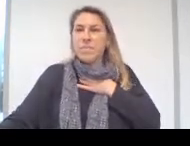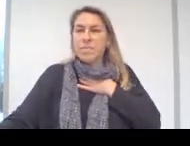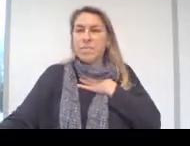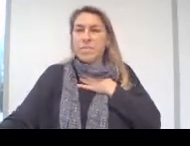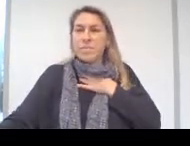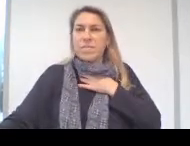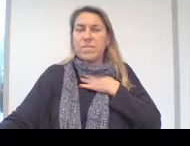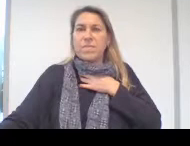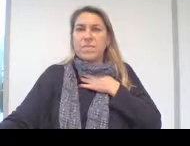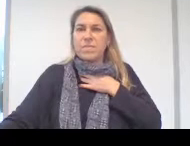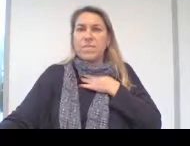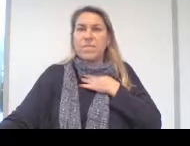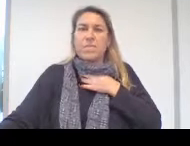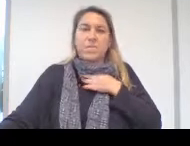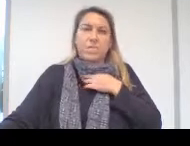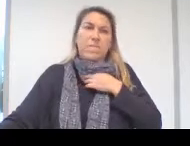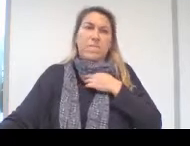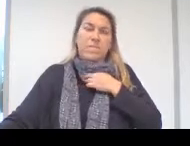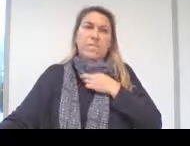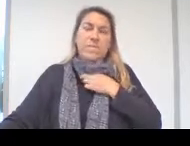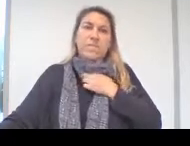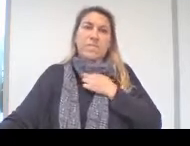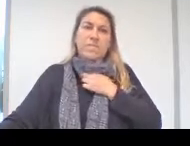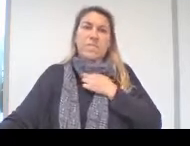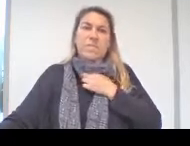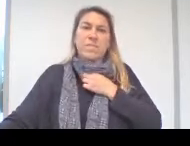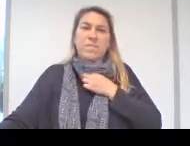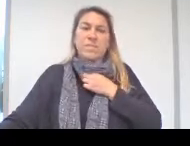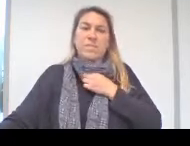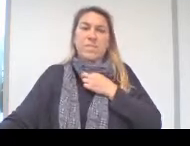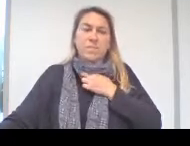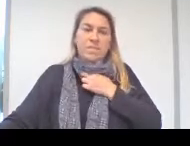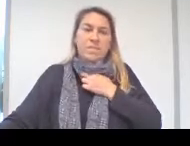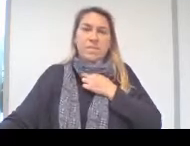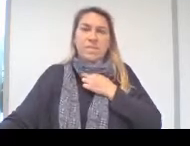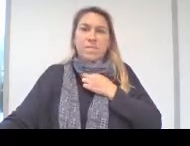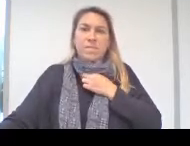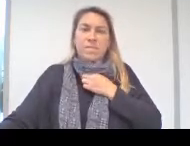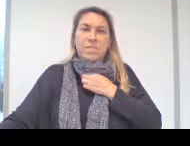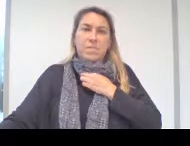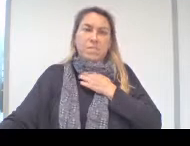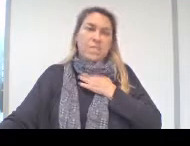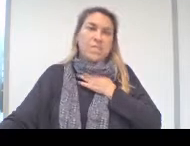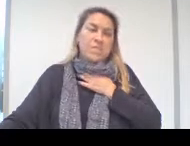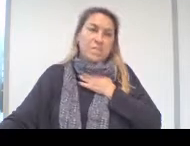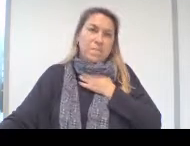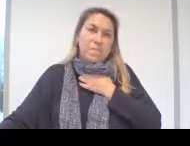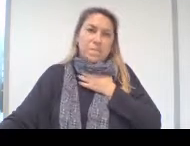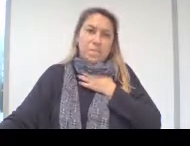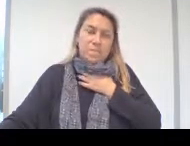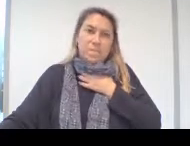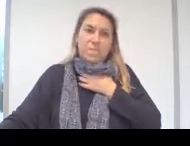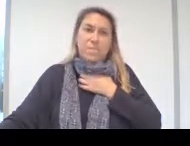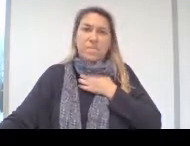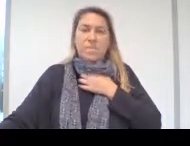sur des formats classiques de saisonniers ou de CDI intermittents, ou de temps partiel, d'externalisation. Enfin